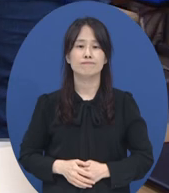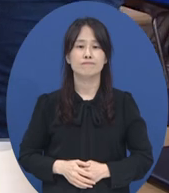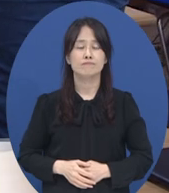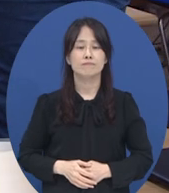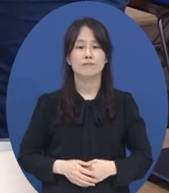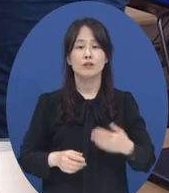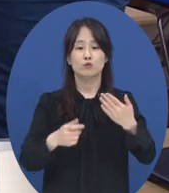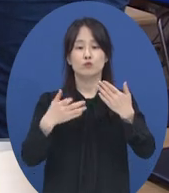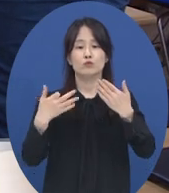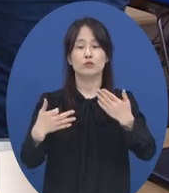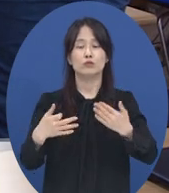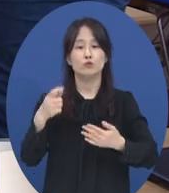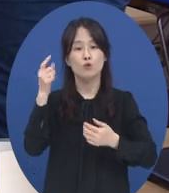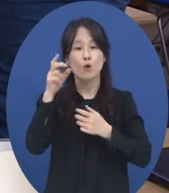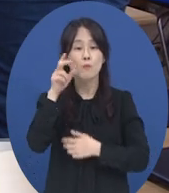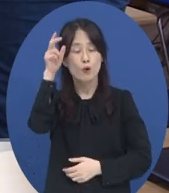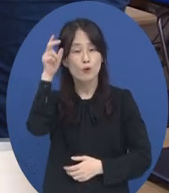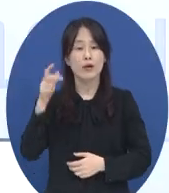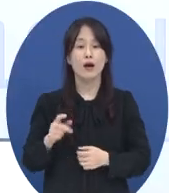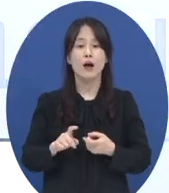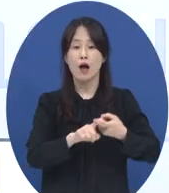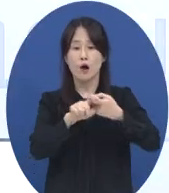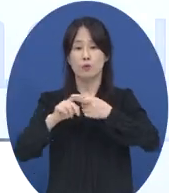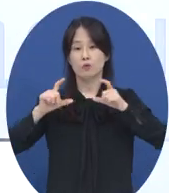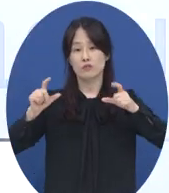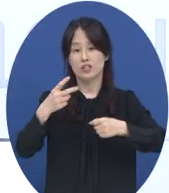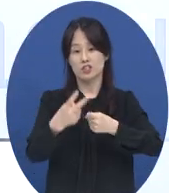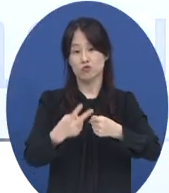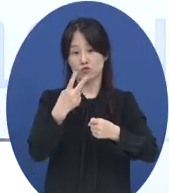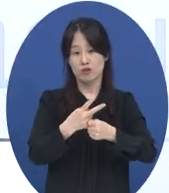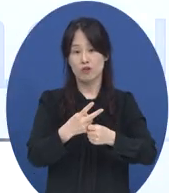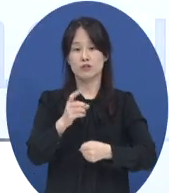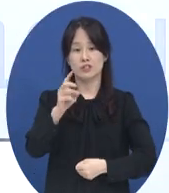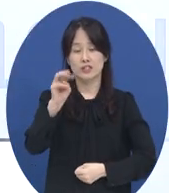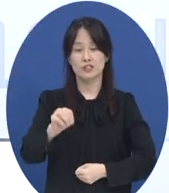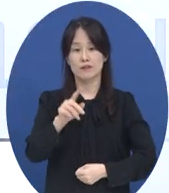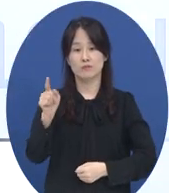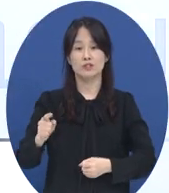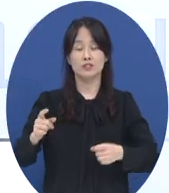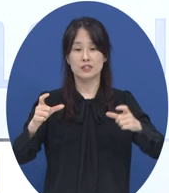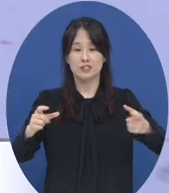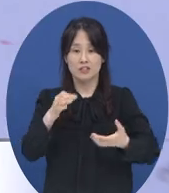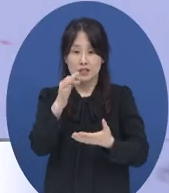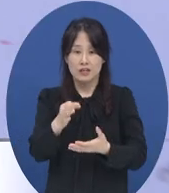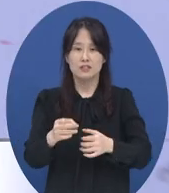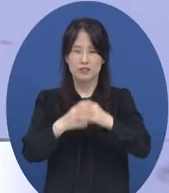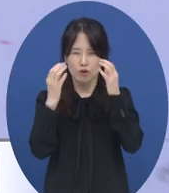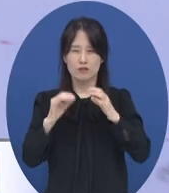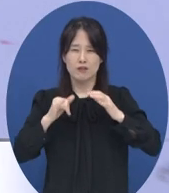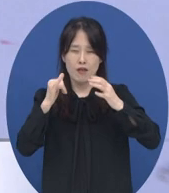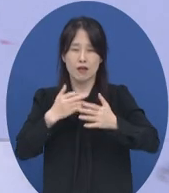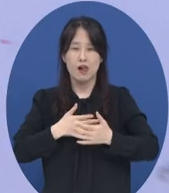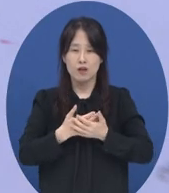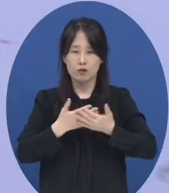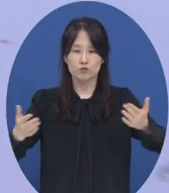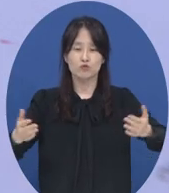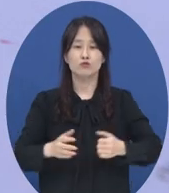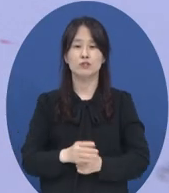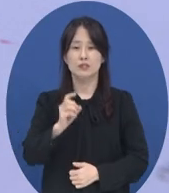9.19 평양 공동선언 2주년의 의미와 비무장지대의 가치를 전 세계에 알리는 종합축제, 레츠